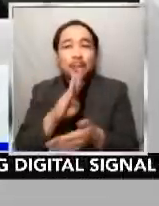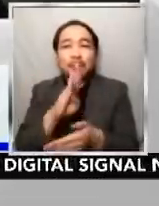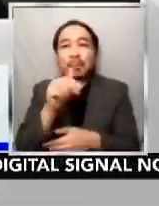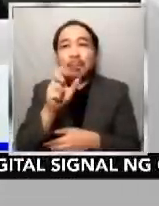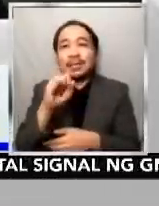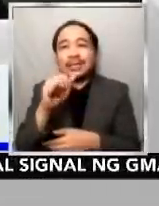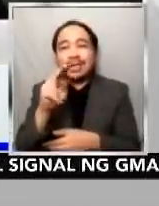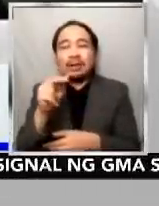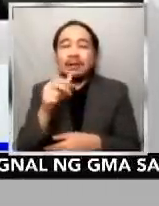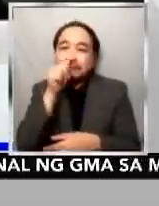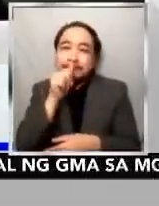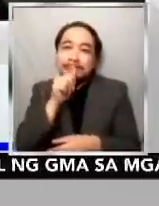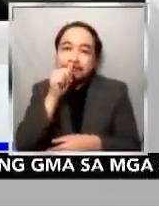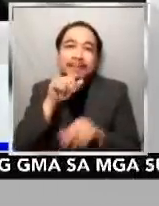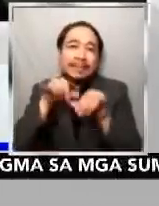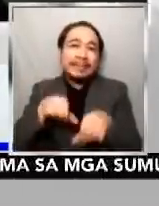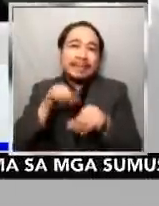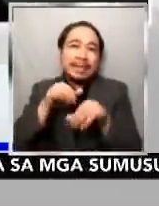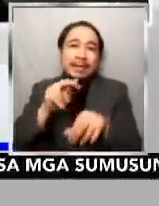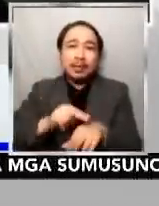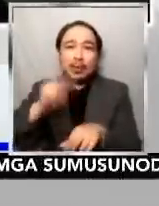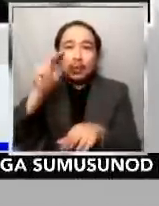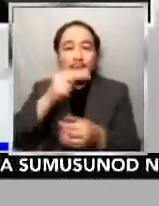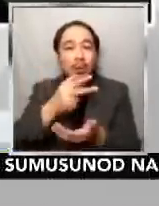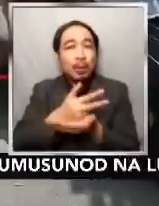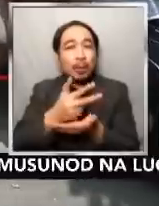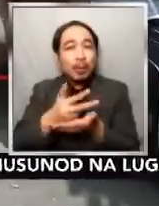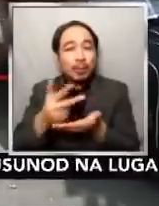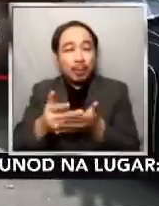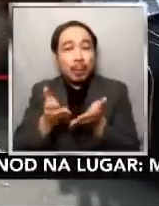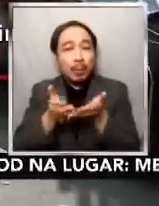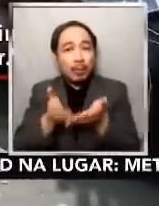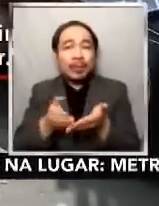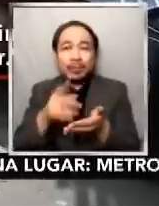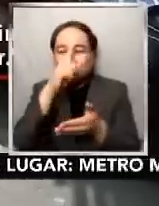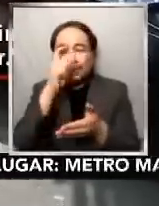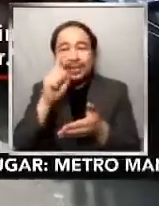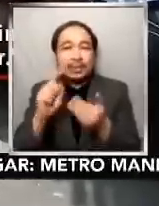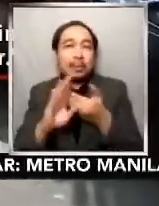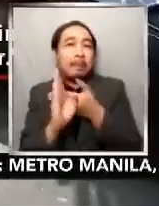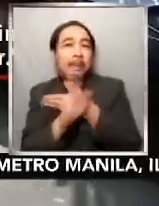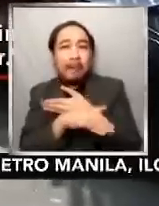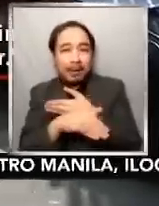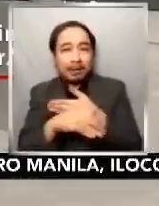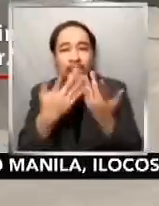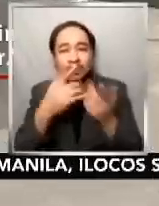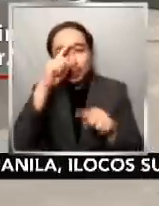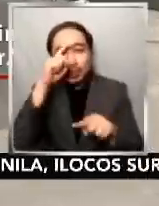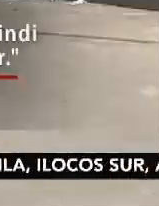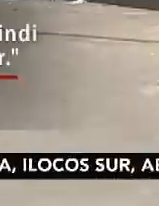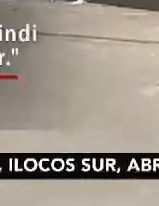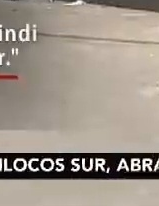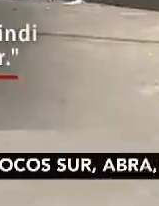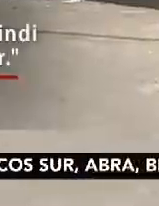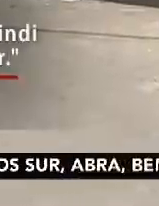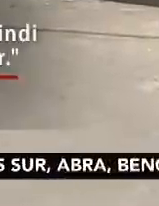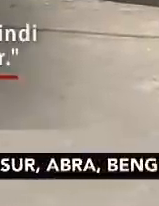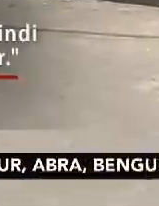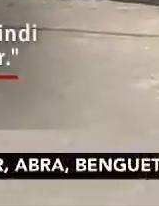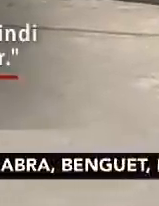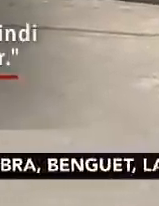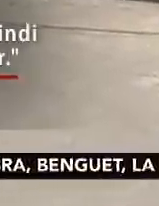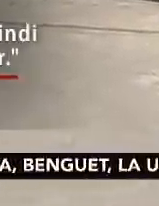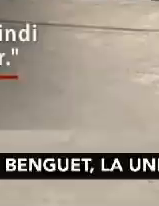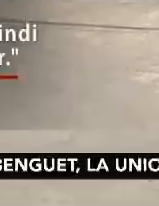kailangan na uli ng down payment para makabalik sa inupahang bahay. Sana yung mga mga government din natin sa